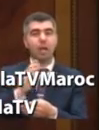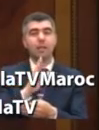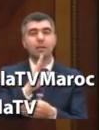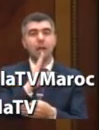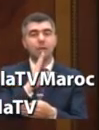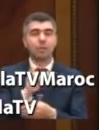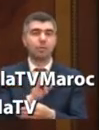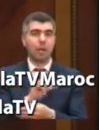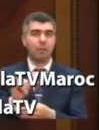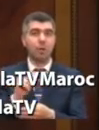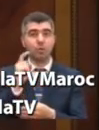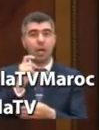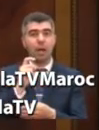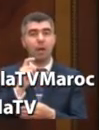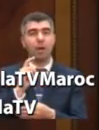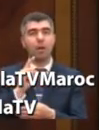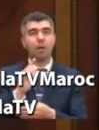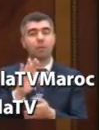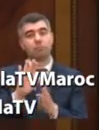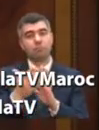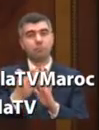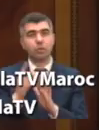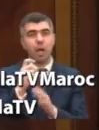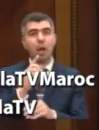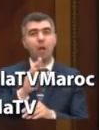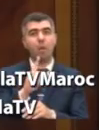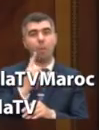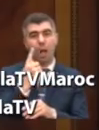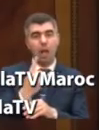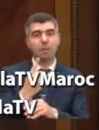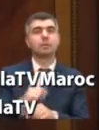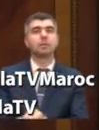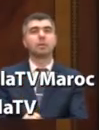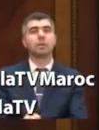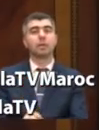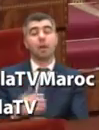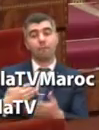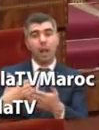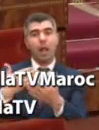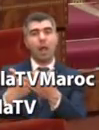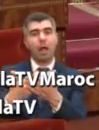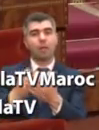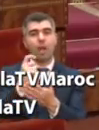الشتاء كذلك، ما جات الشتاء في ديسمبر وفي جانفي وحتى الأخير فيفري.